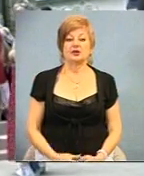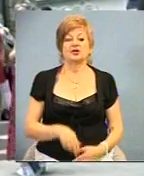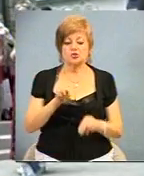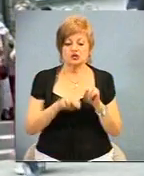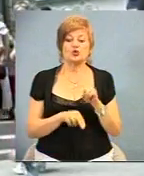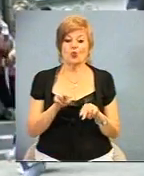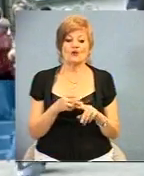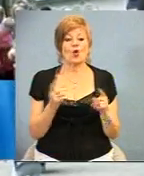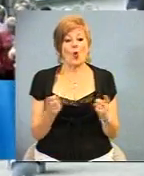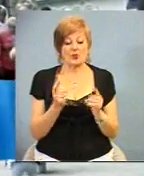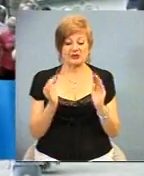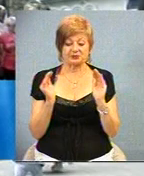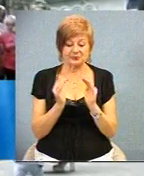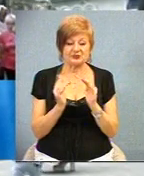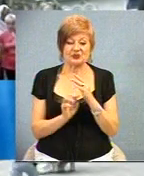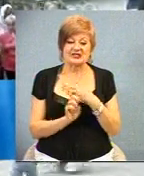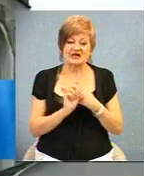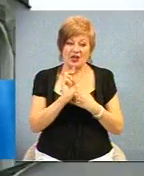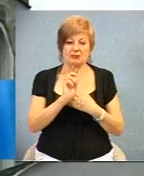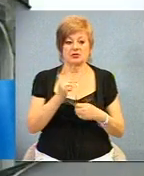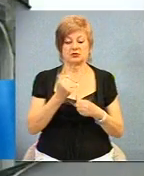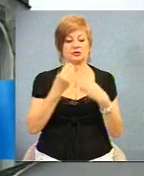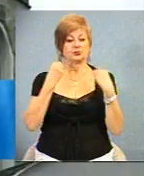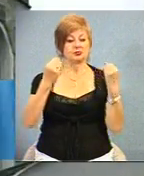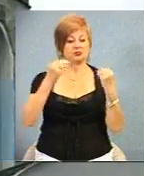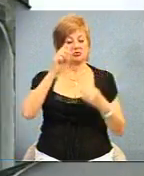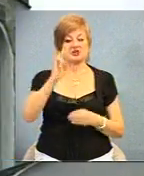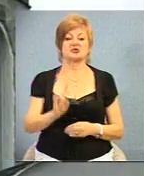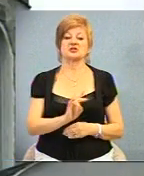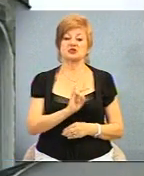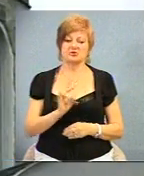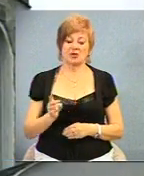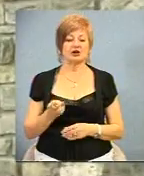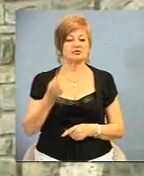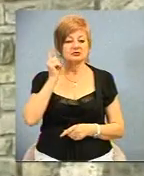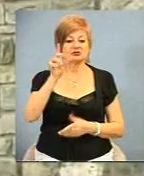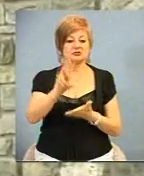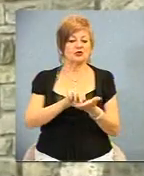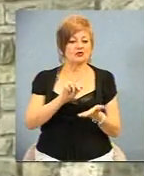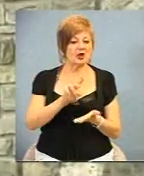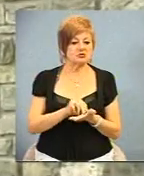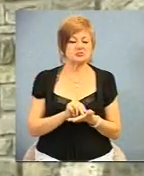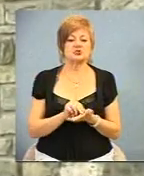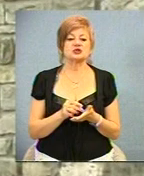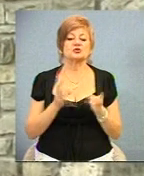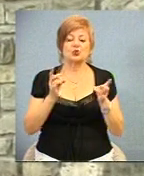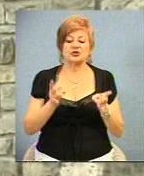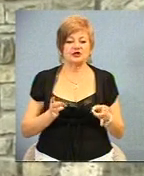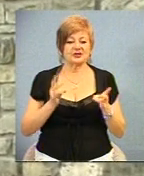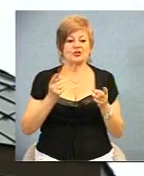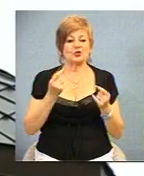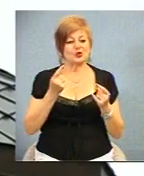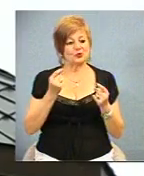Будували звичайну капличку, а звели майже унікальний храм. Нова церква в Іванківцях – зразок давнього візантійського стилю, витонченого та навіть